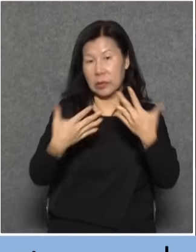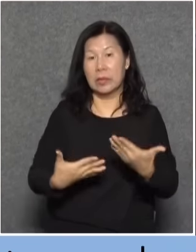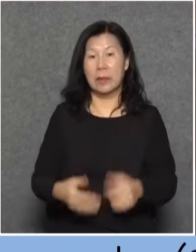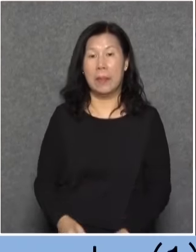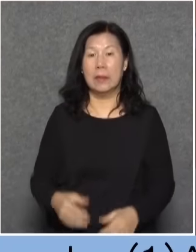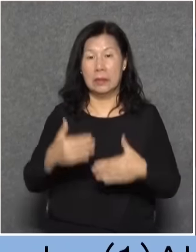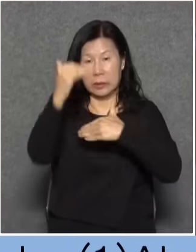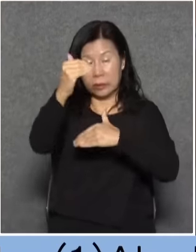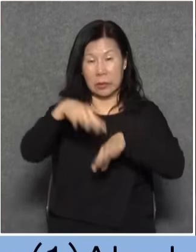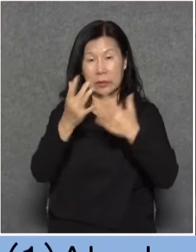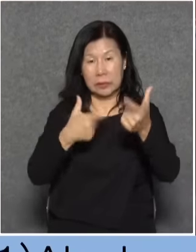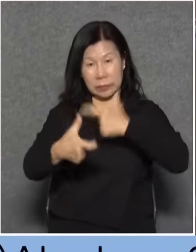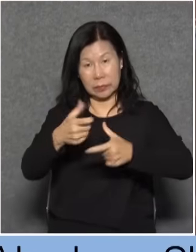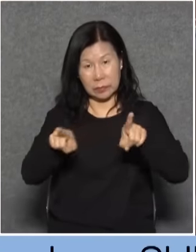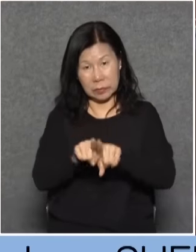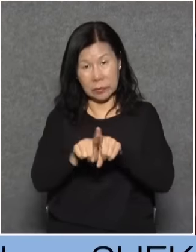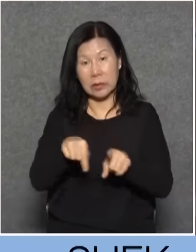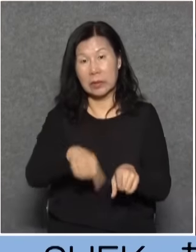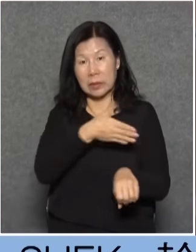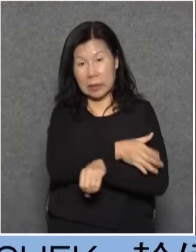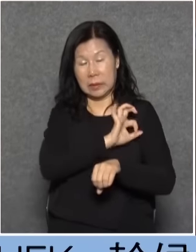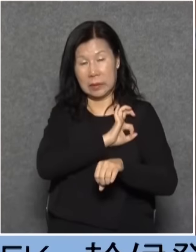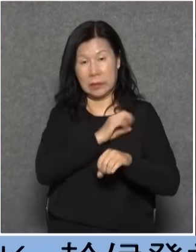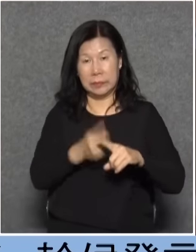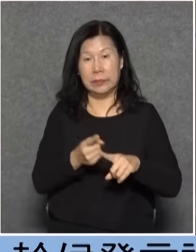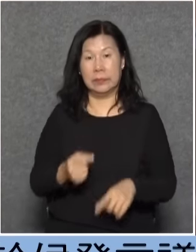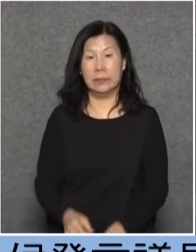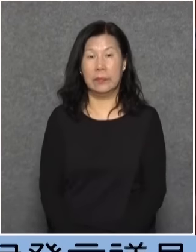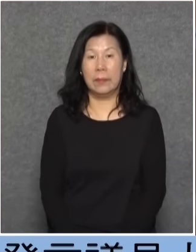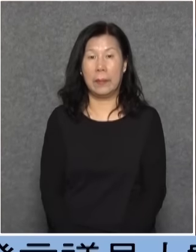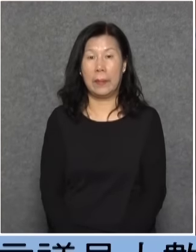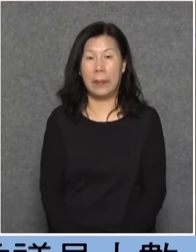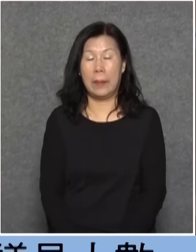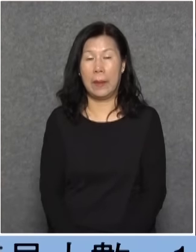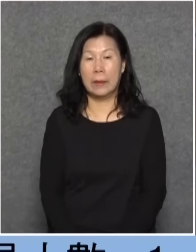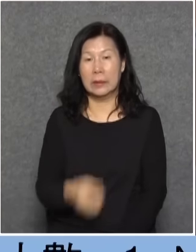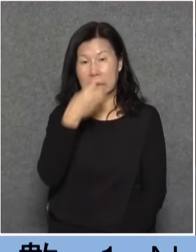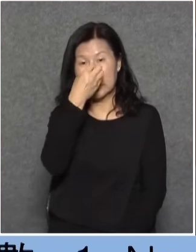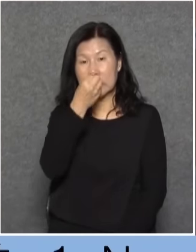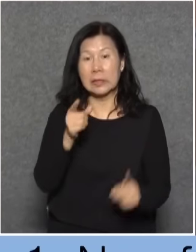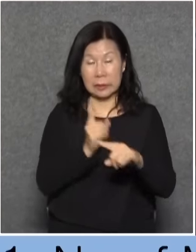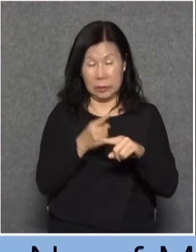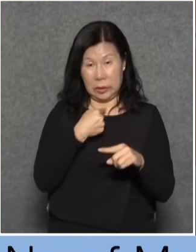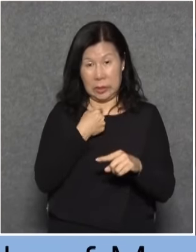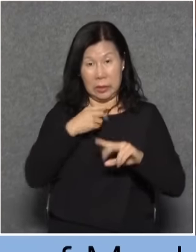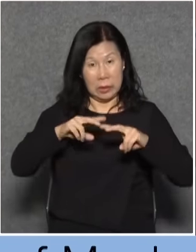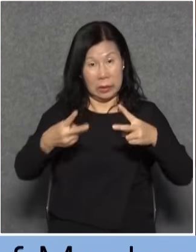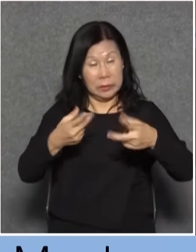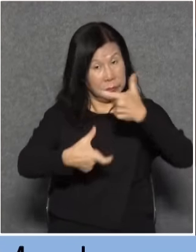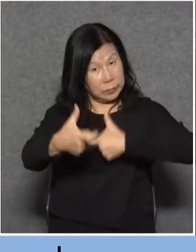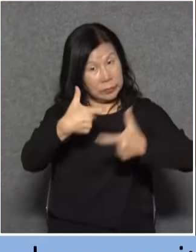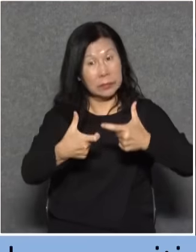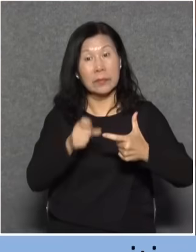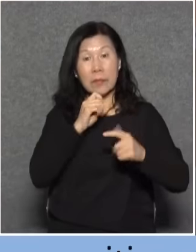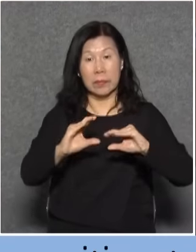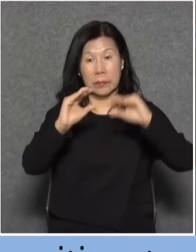局限經濟自由和社會發展的明證。香港人最需要的發展經濟是建